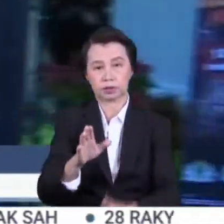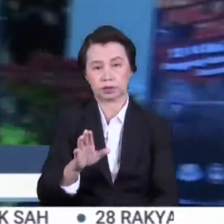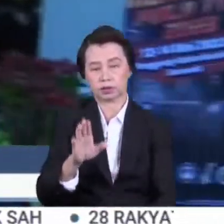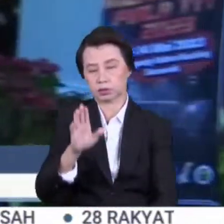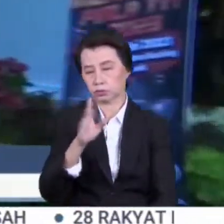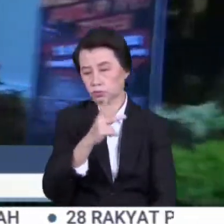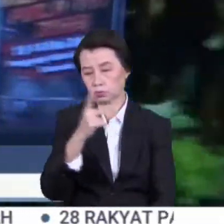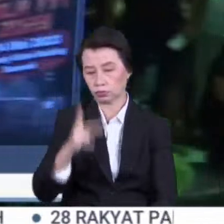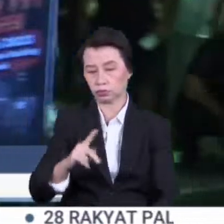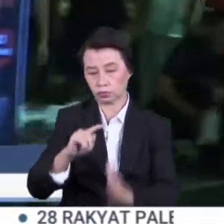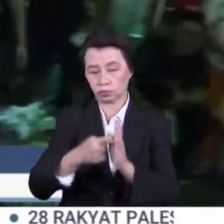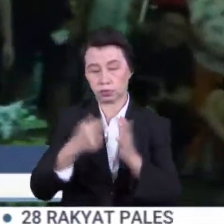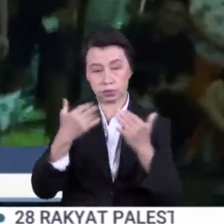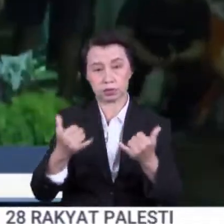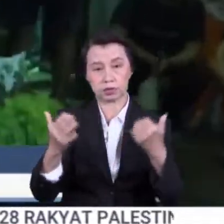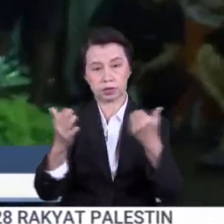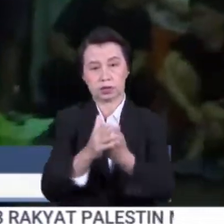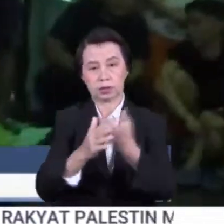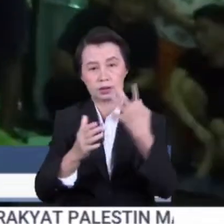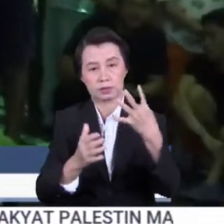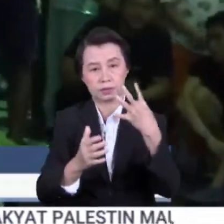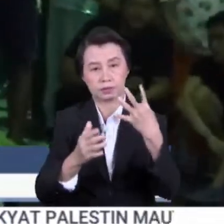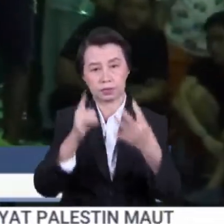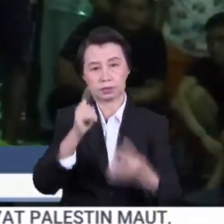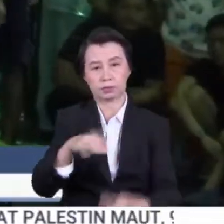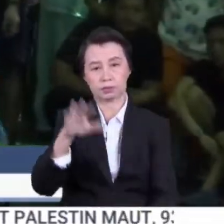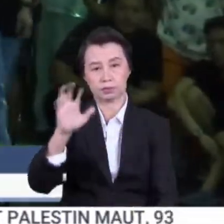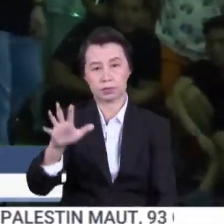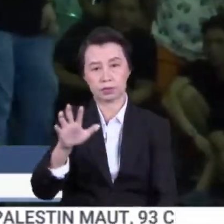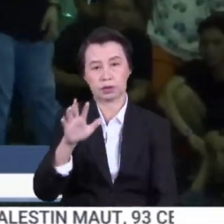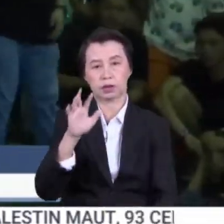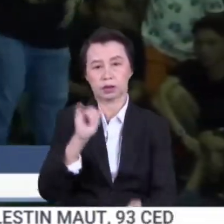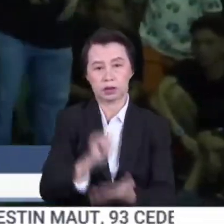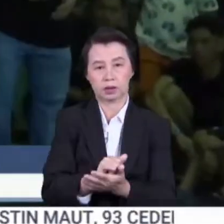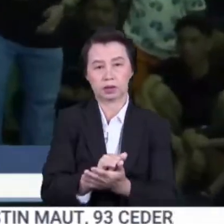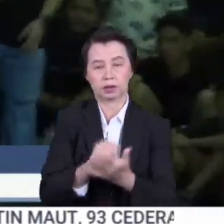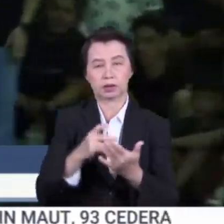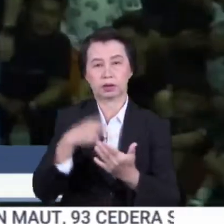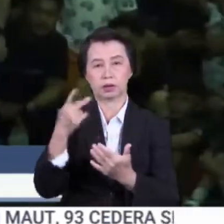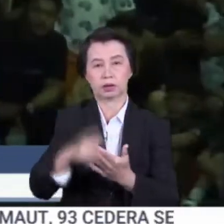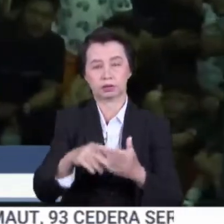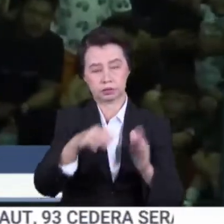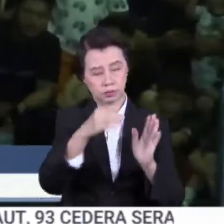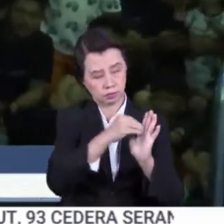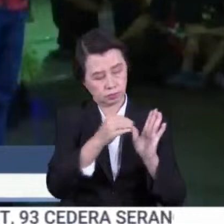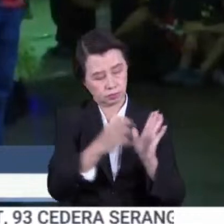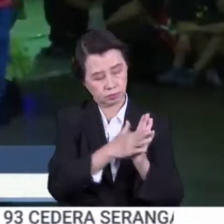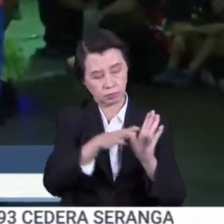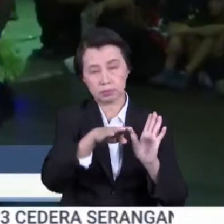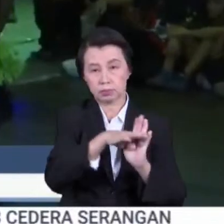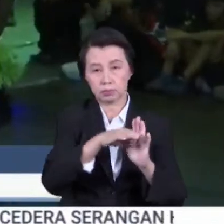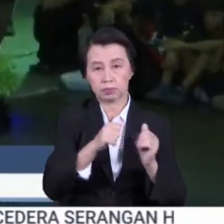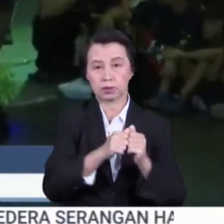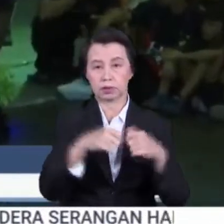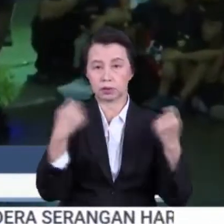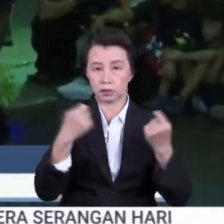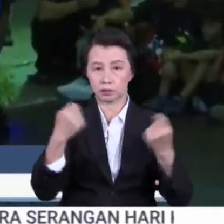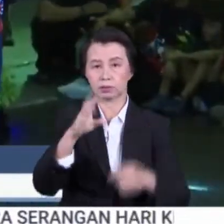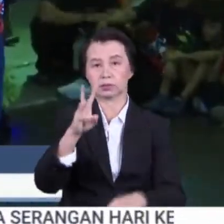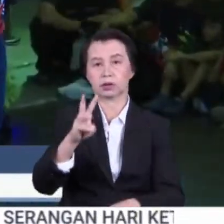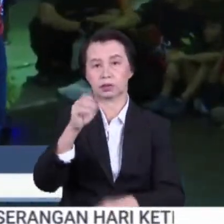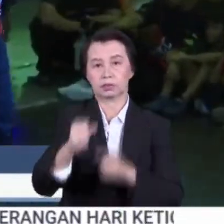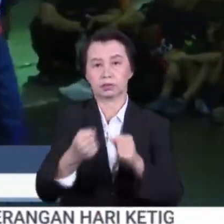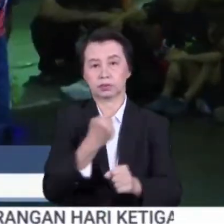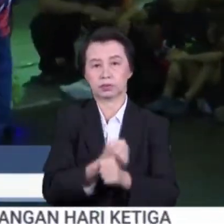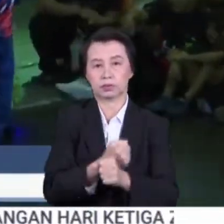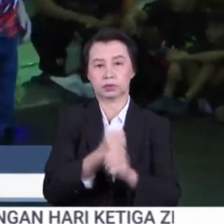Kuching bermula hari ini hingga 14 Mei merupakan salah satu acara yang disenaraikan dalam program sambutan 60 tahun